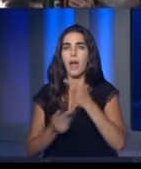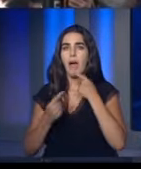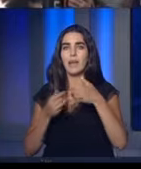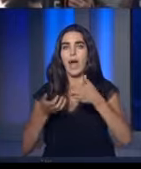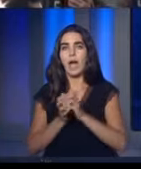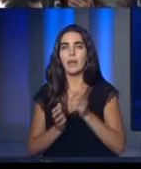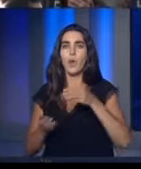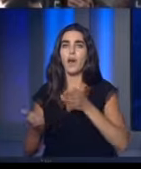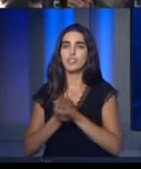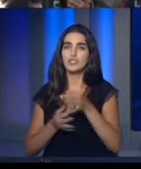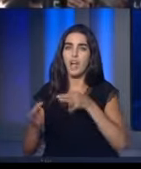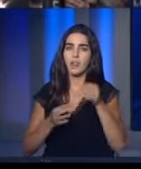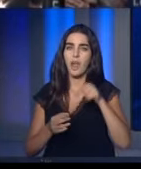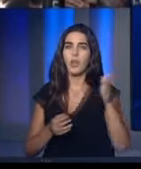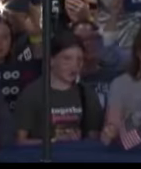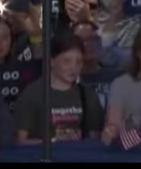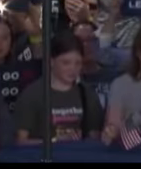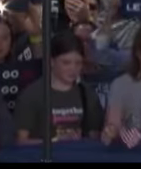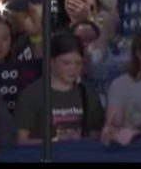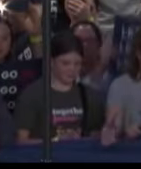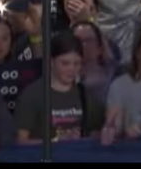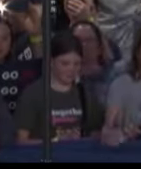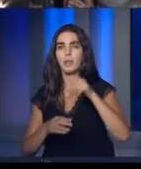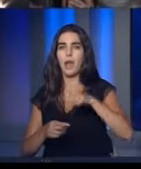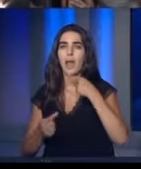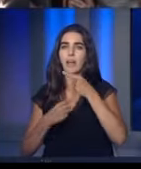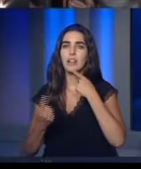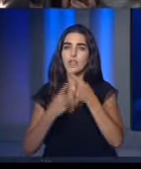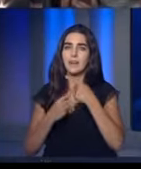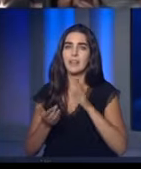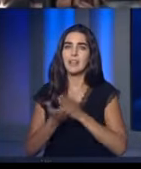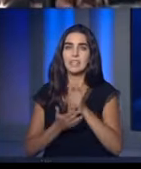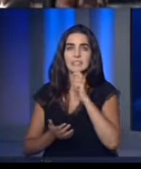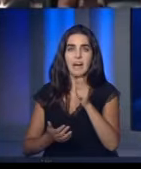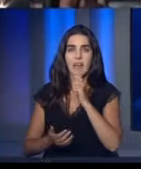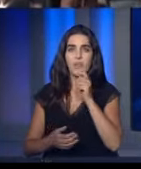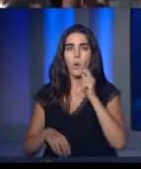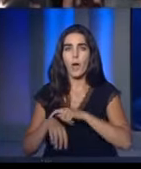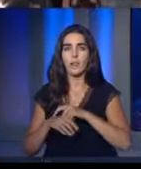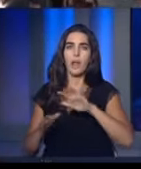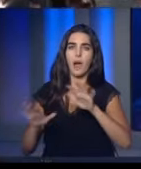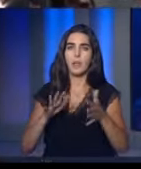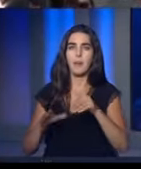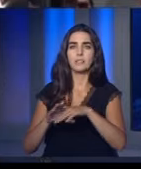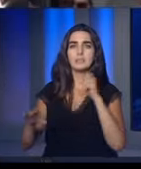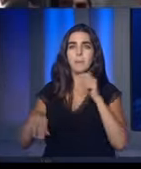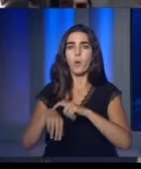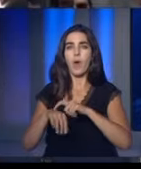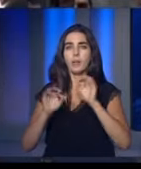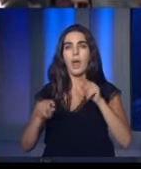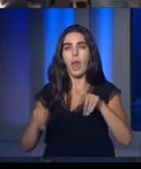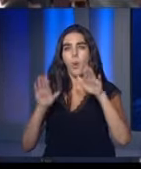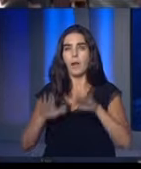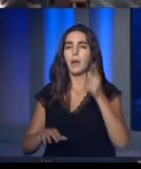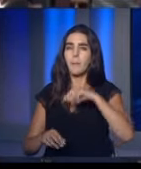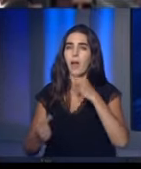أن يجتمع بأفراد عائلته لإجراء مداولات بشأن حملته الانتخابية، بينما تشير تقارير صحفية إلى أن